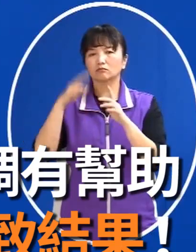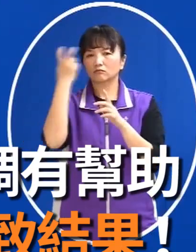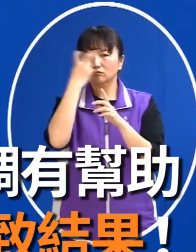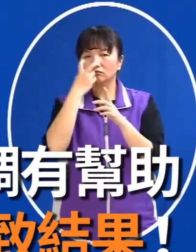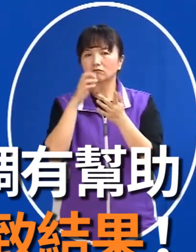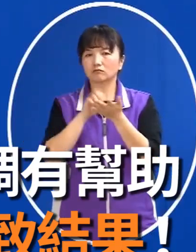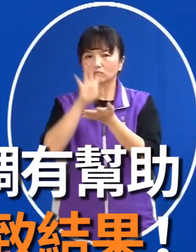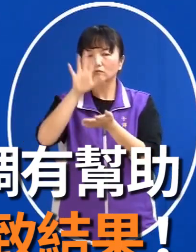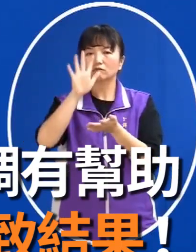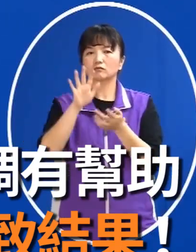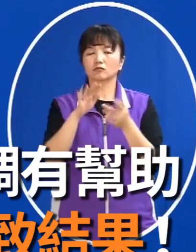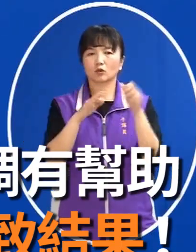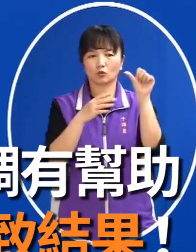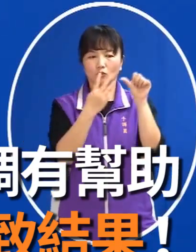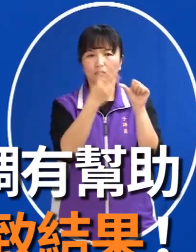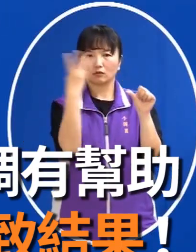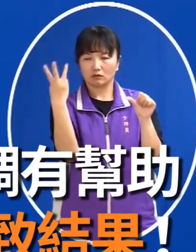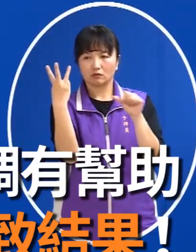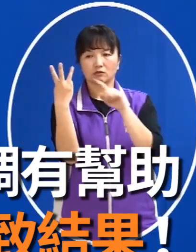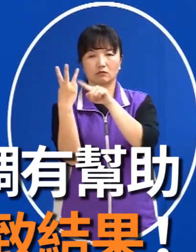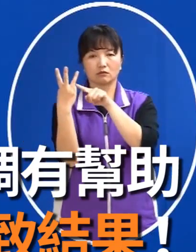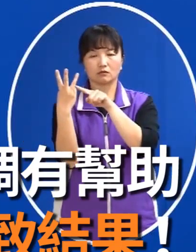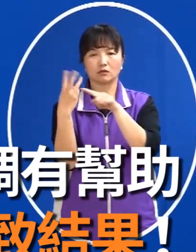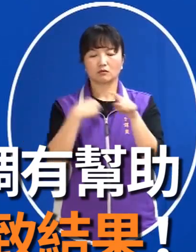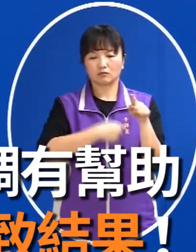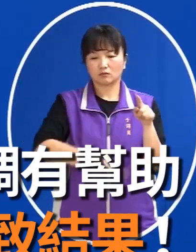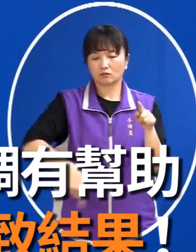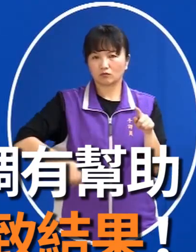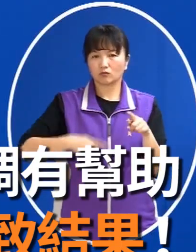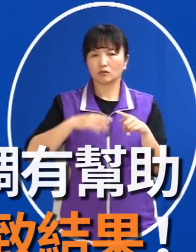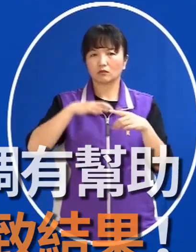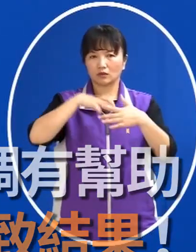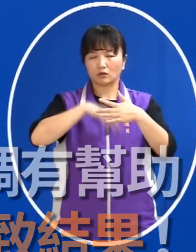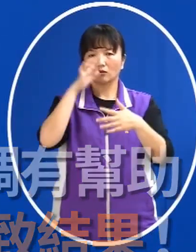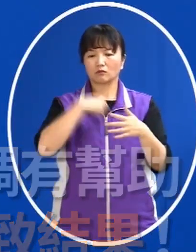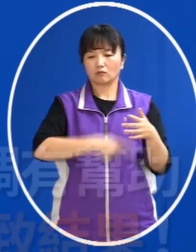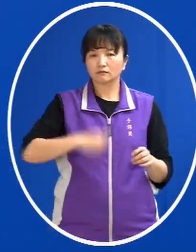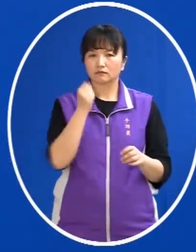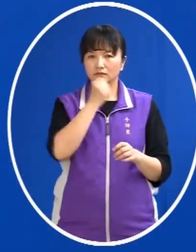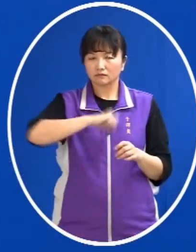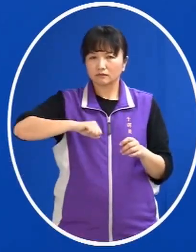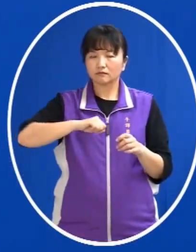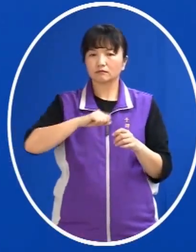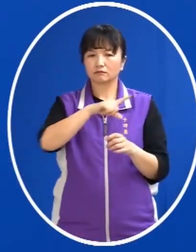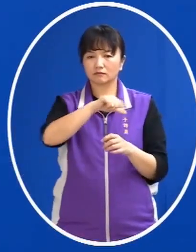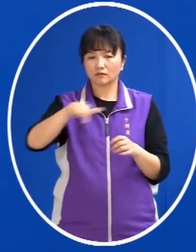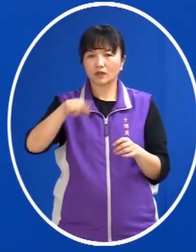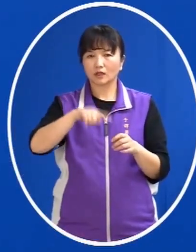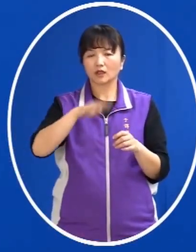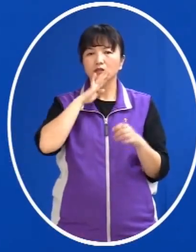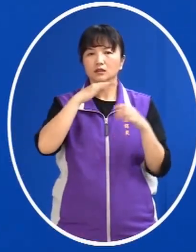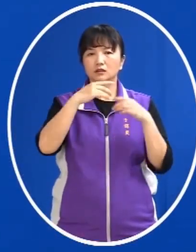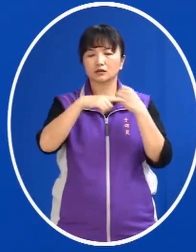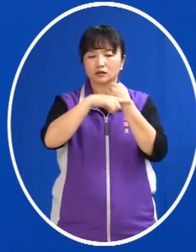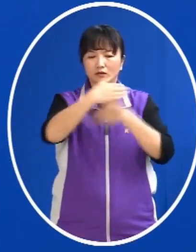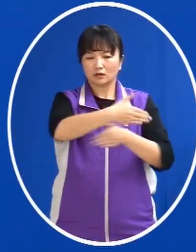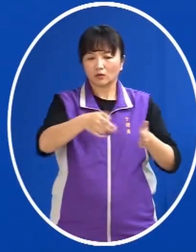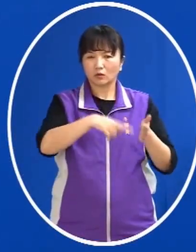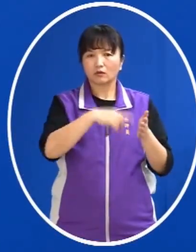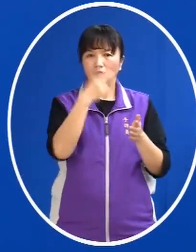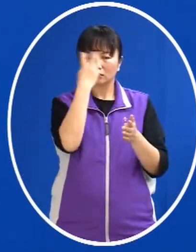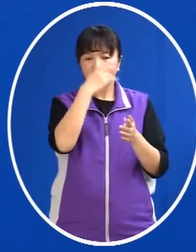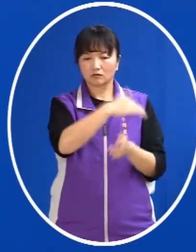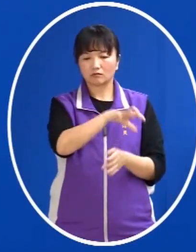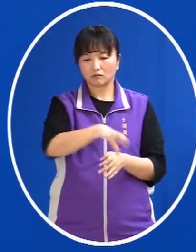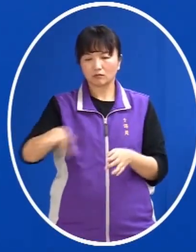那五位里面有三位检测出身体已经是有出现抗体的状况，不止在一个实验室检查哈，那在三个